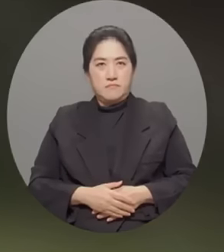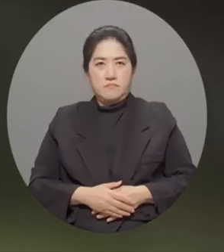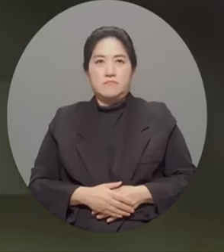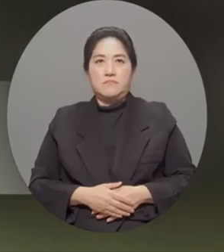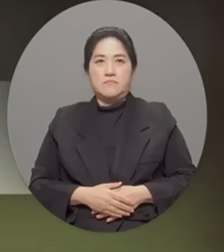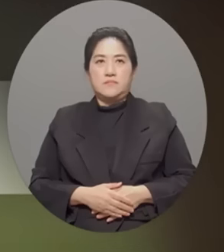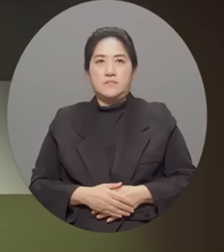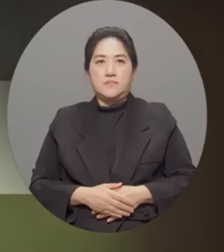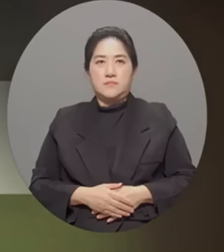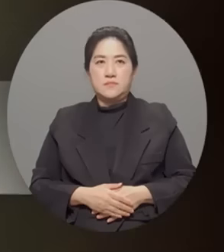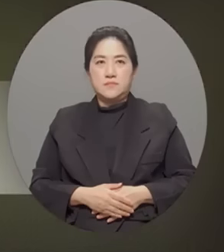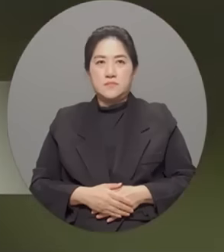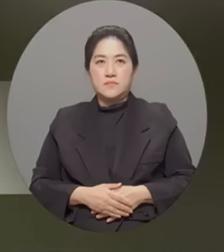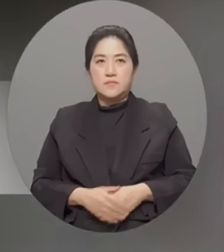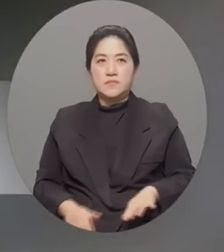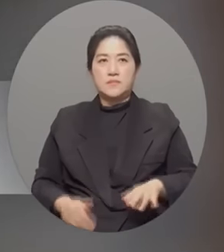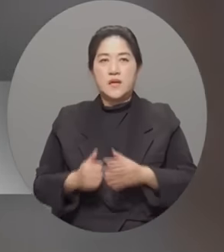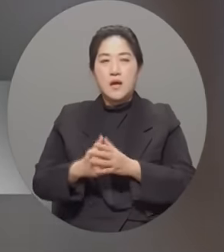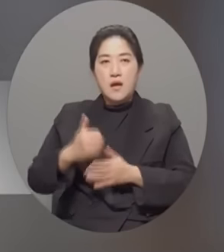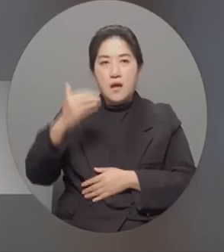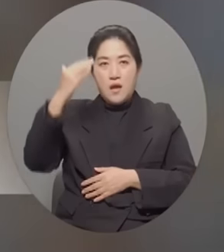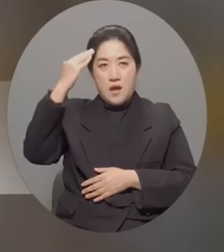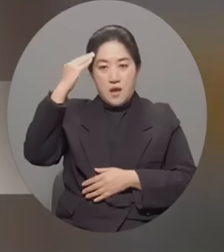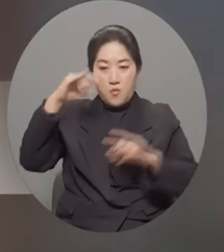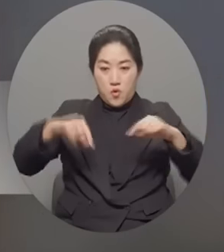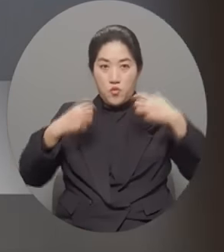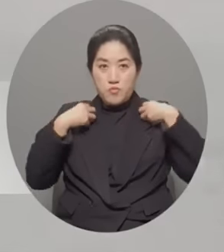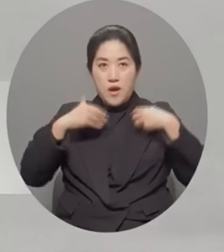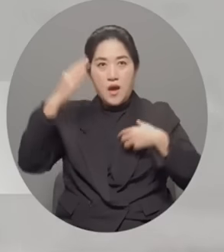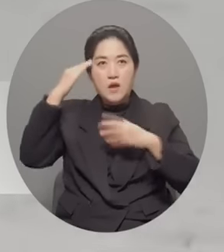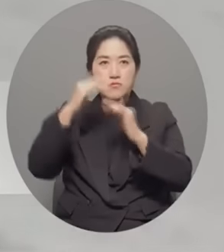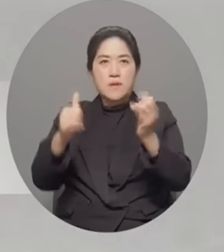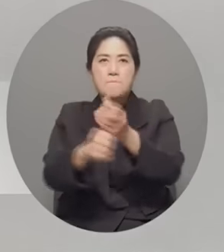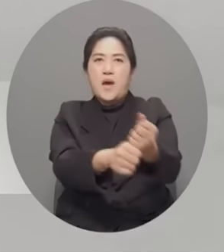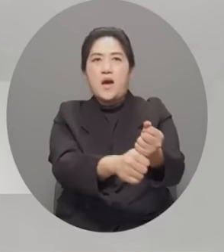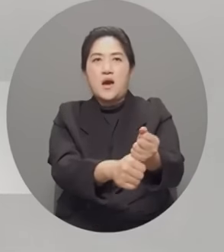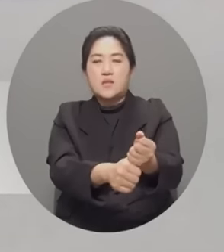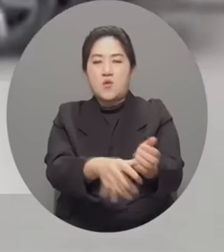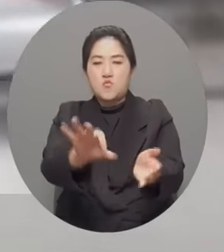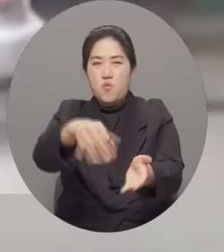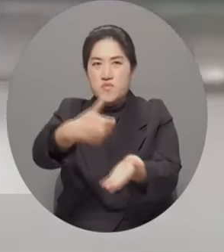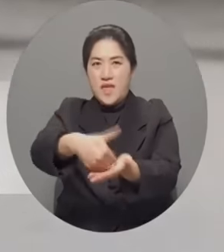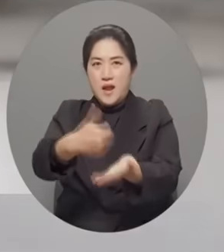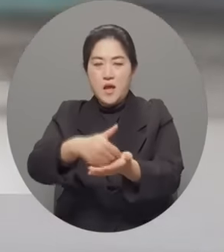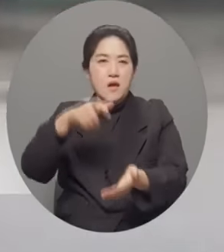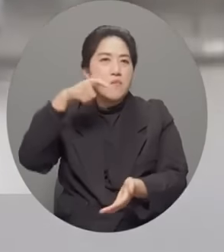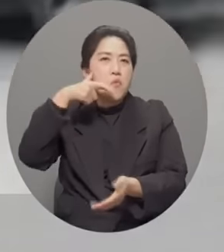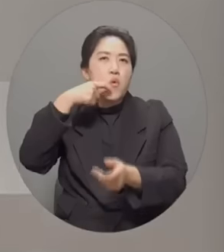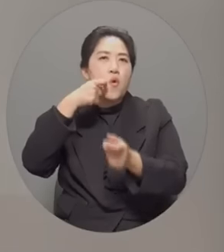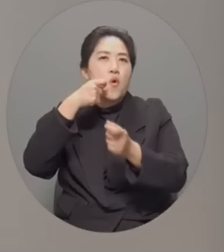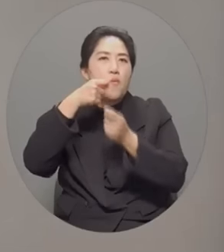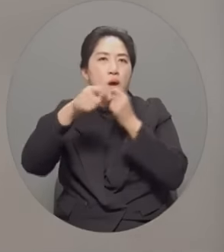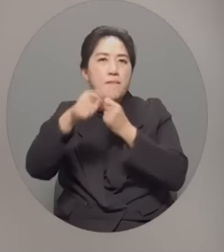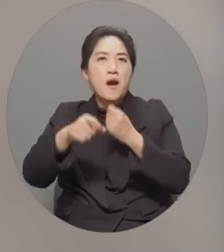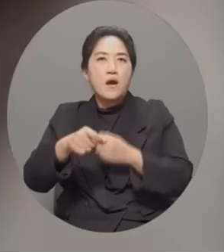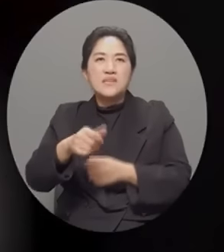우리 외교부는 에콰도르에 머물고 있는 한국인이 피랍됐으니 돈을 입금하라는 보이스피싱 사례가